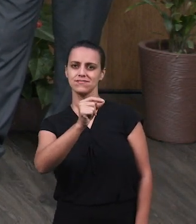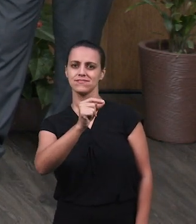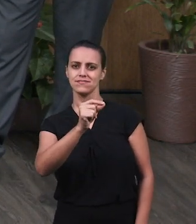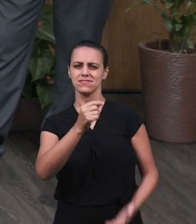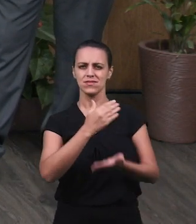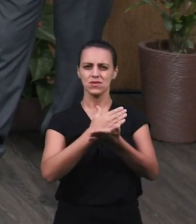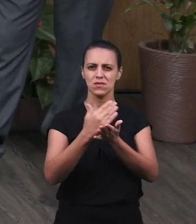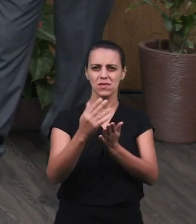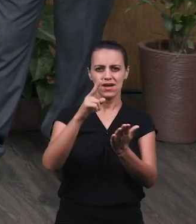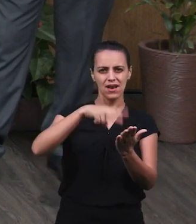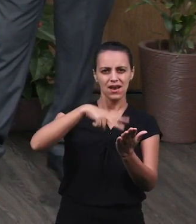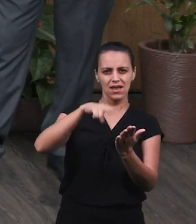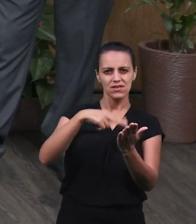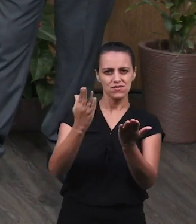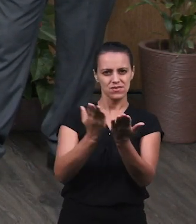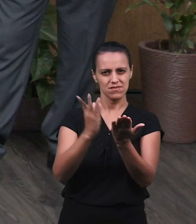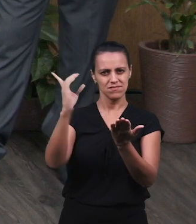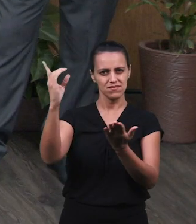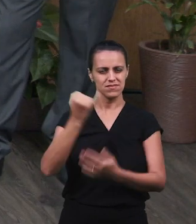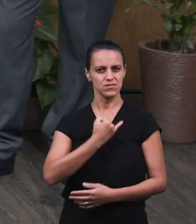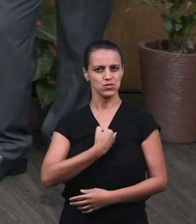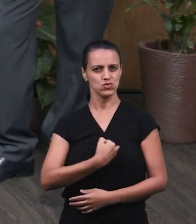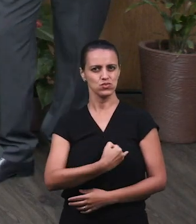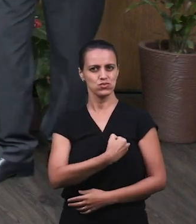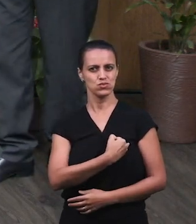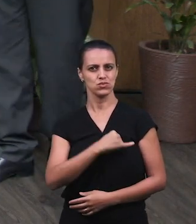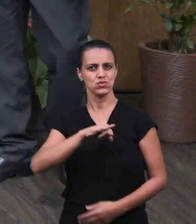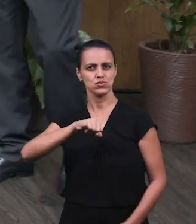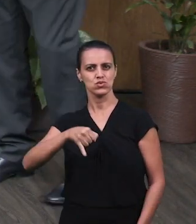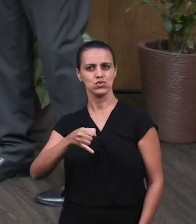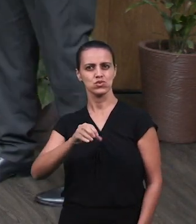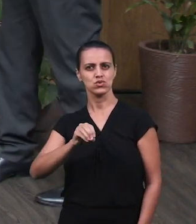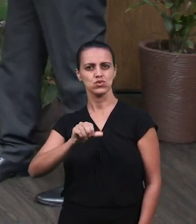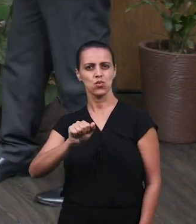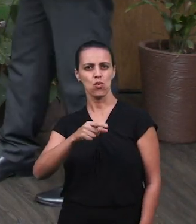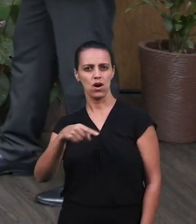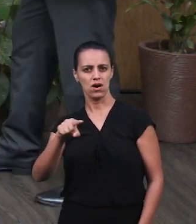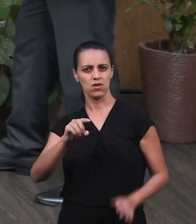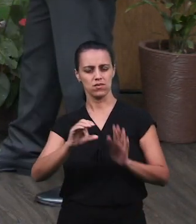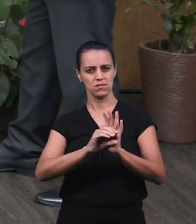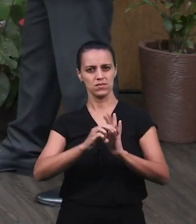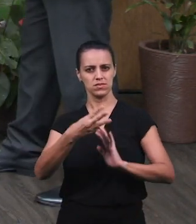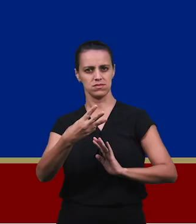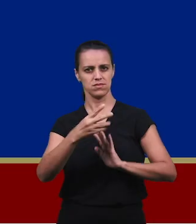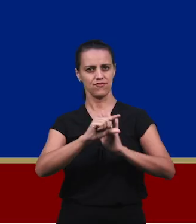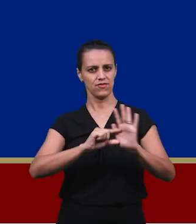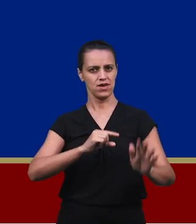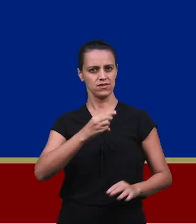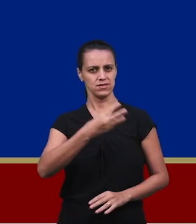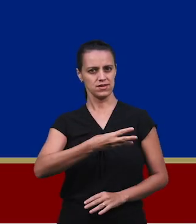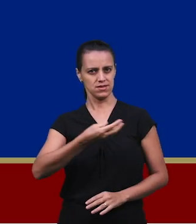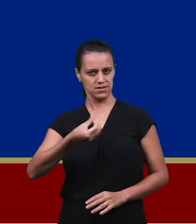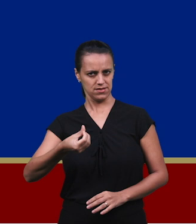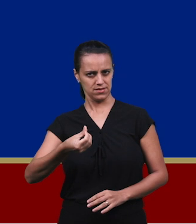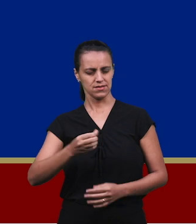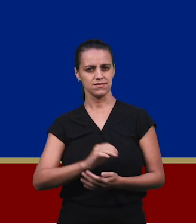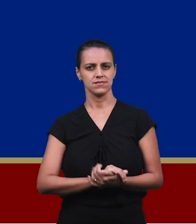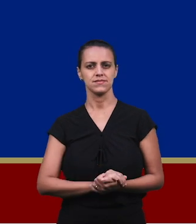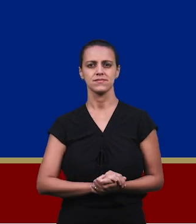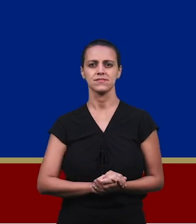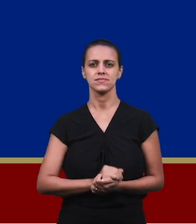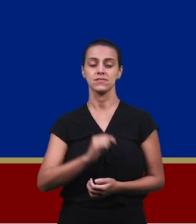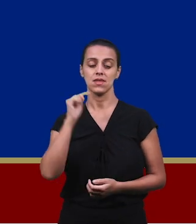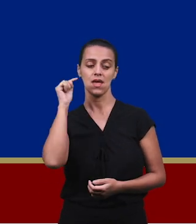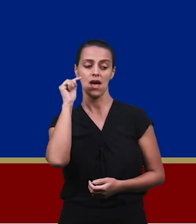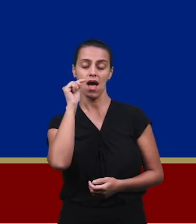biblique qui se trouve en Jean chapitre 3, verset 36, qui nous dit « Celui qui croit dans le Fils,